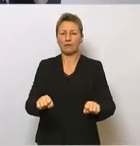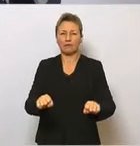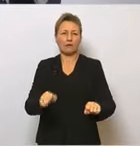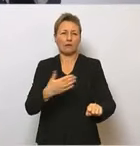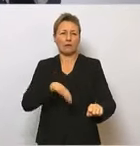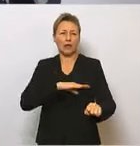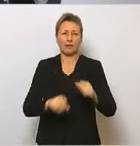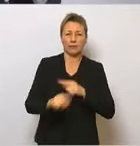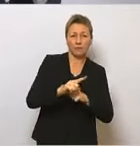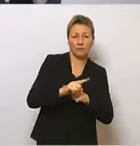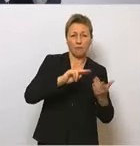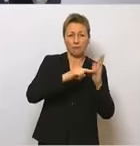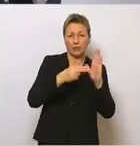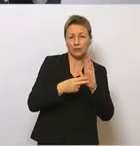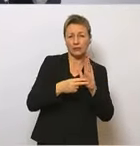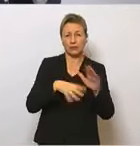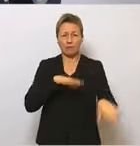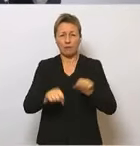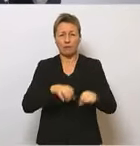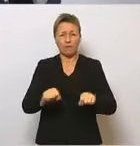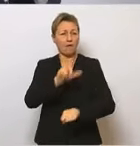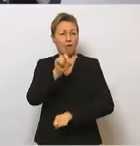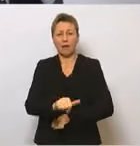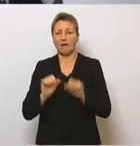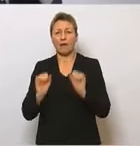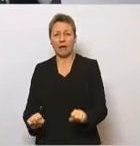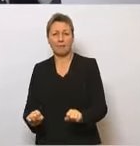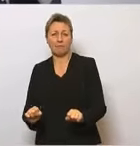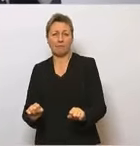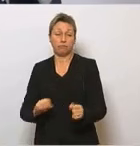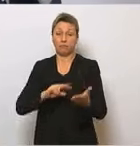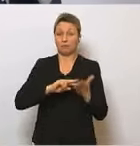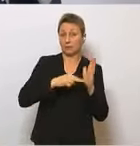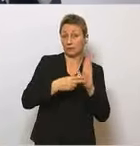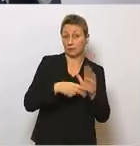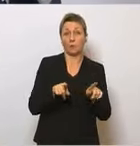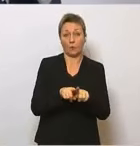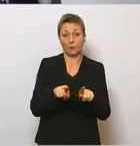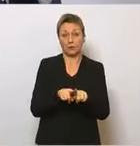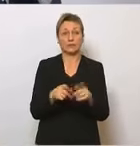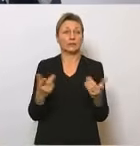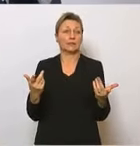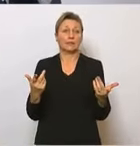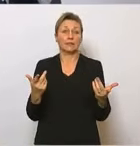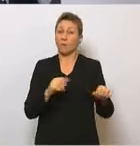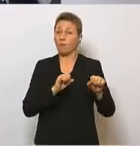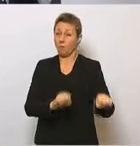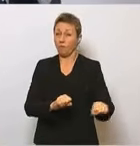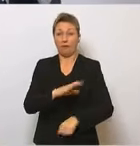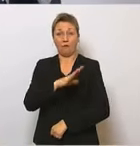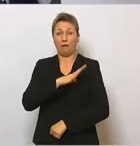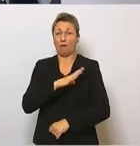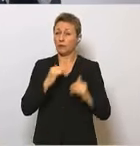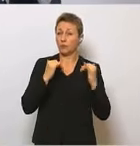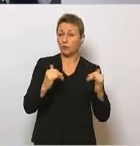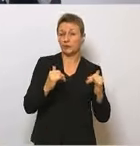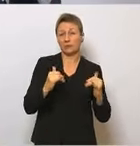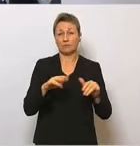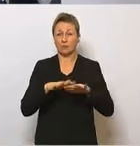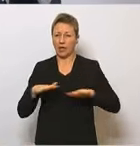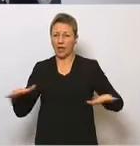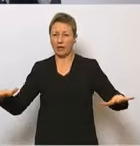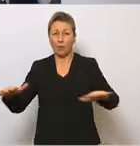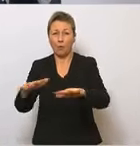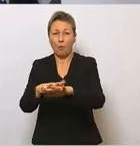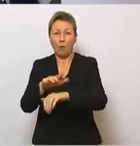et grâce à leur technologie, grâce à leur capacité technologique. Mais aussi parce qu'elles ont bénéficié des effets de réseau,